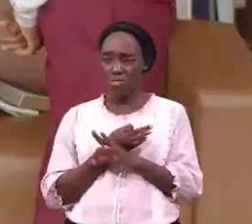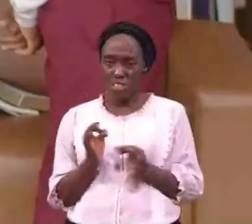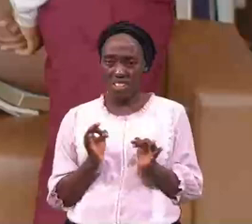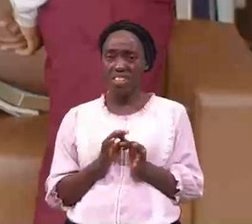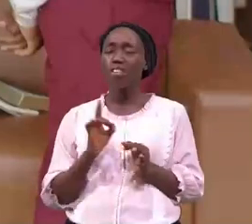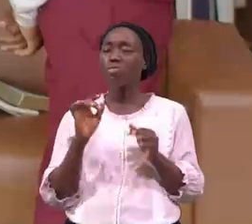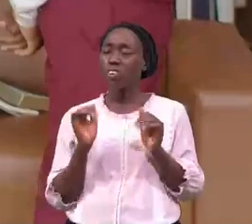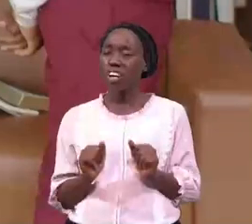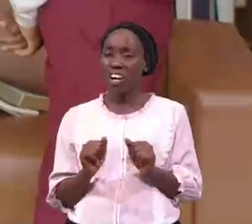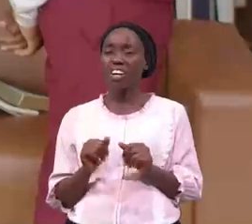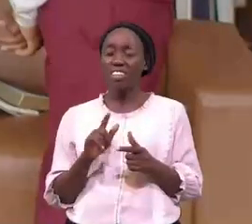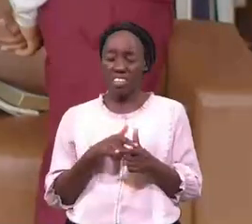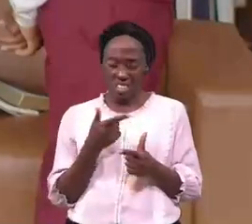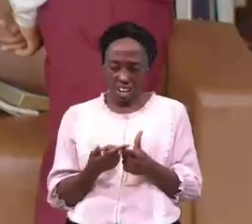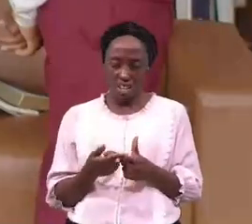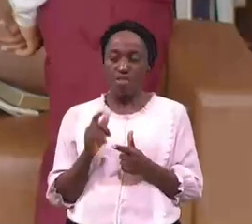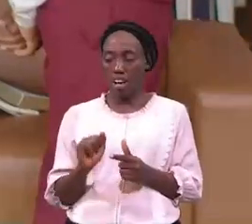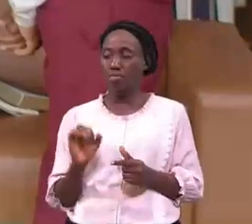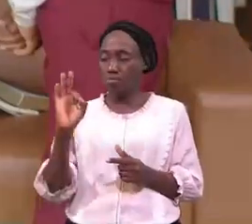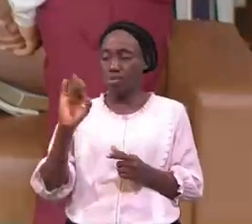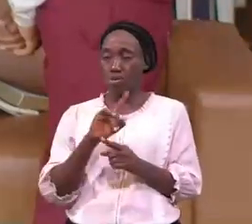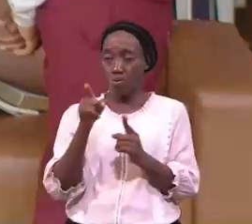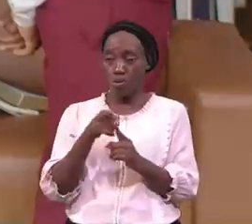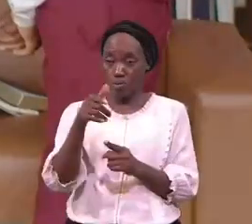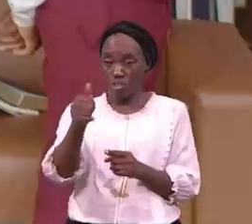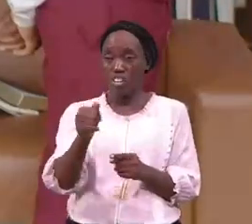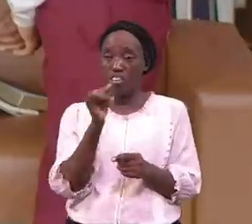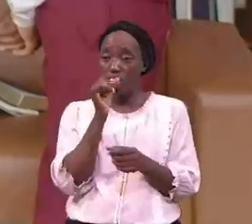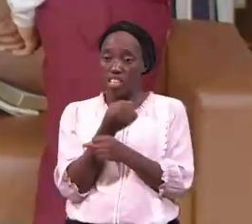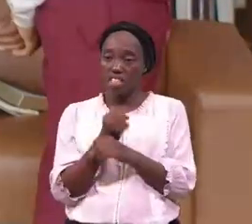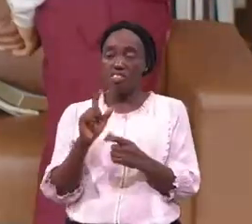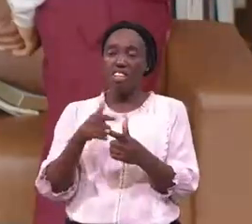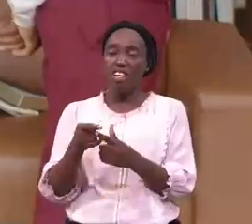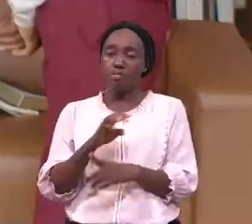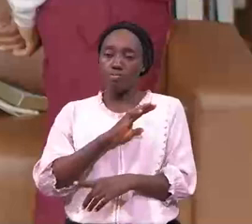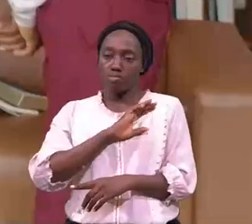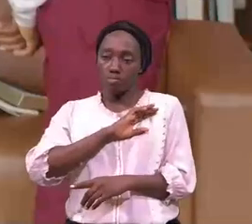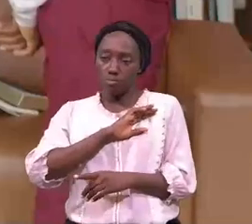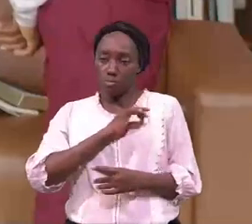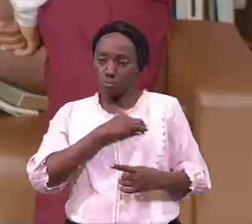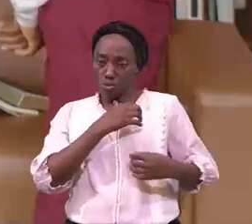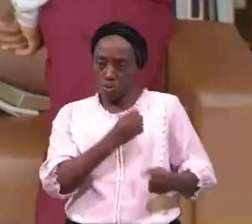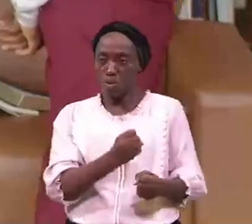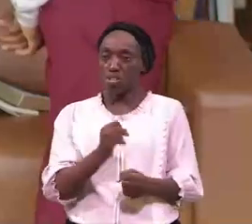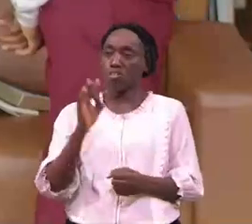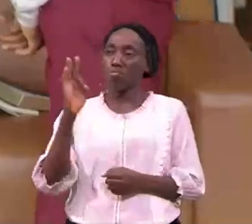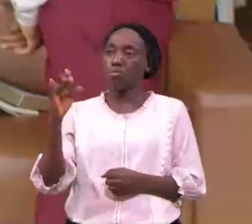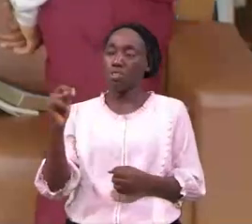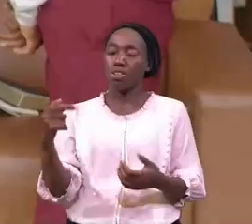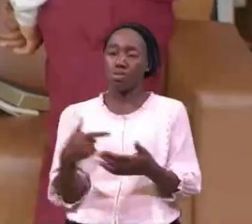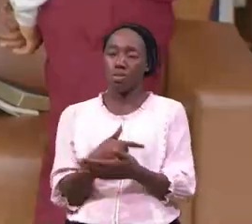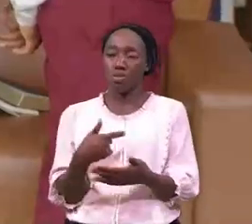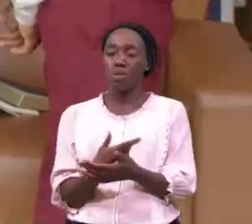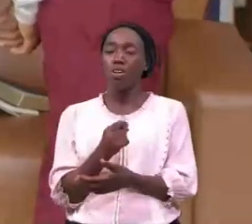Tu pourras prêcher l'évangile. Au nom de Jésus, nous prions. Le Seigneur